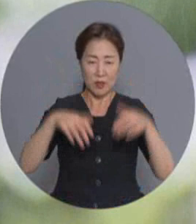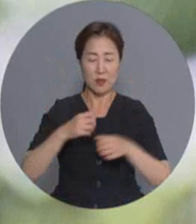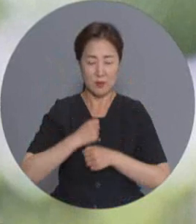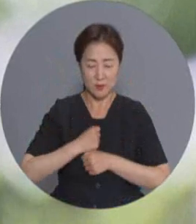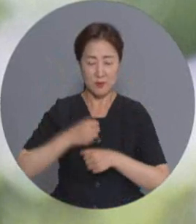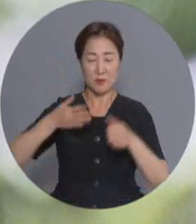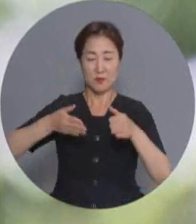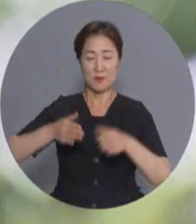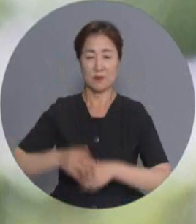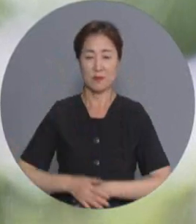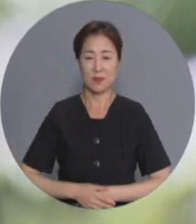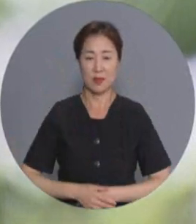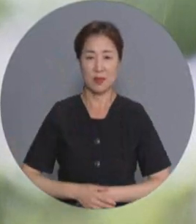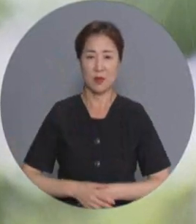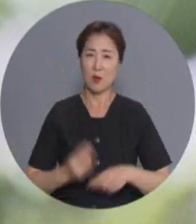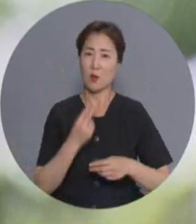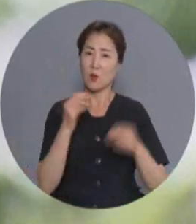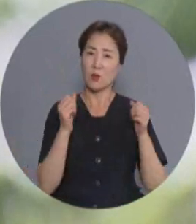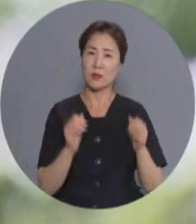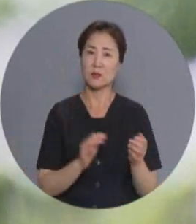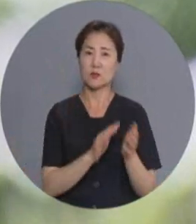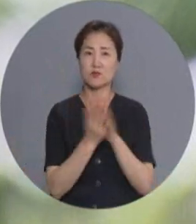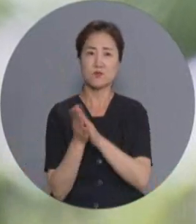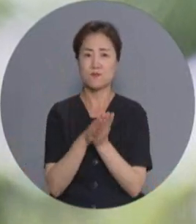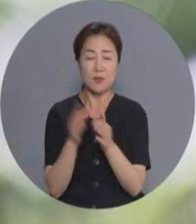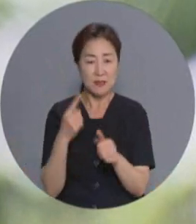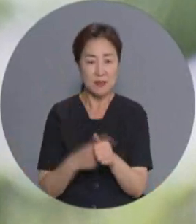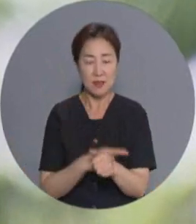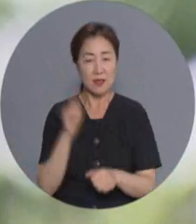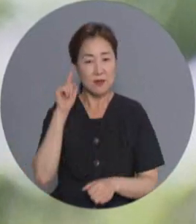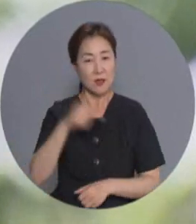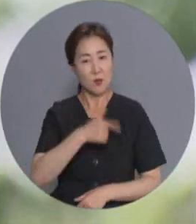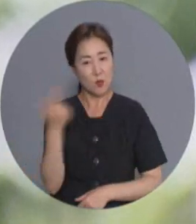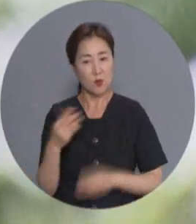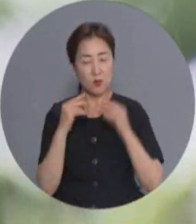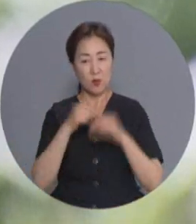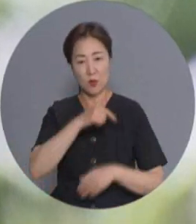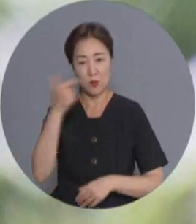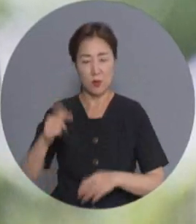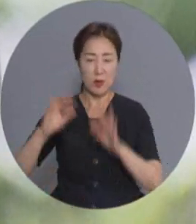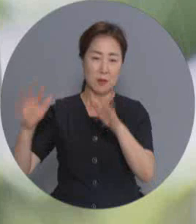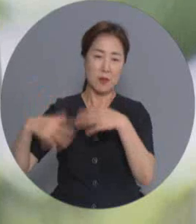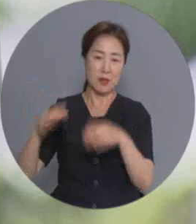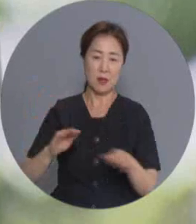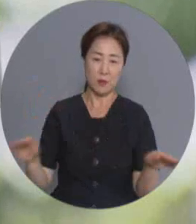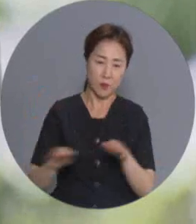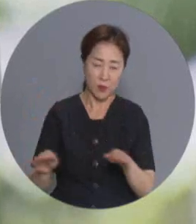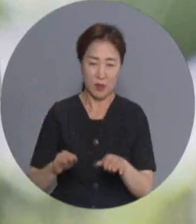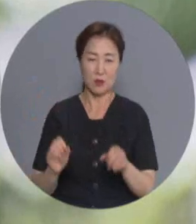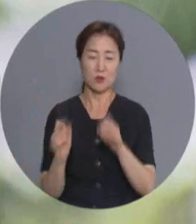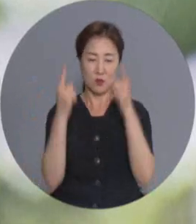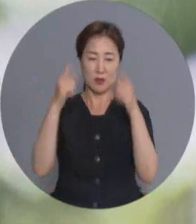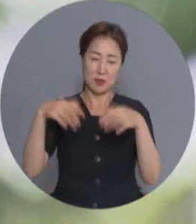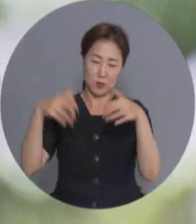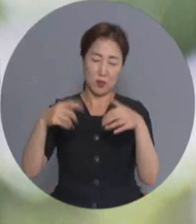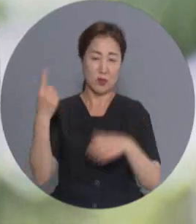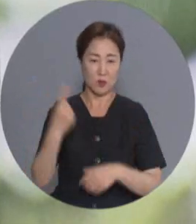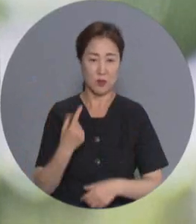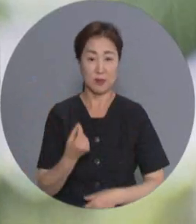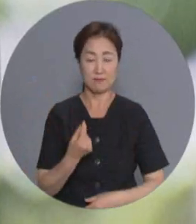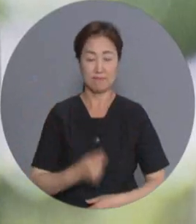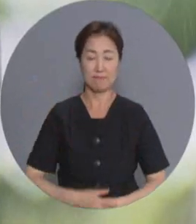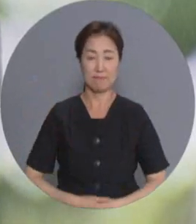주의하셔야겠습니다 대기 불안정으로 내일 오후와 토요일 오후 한때 돌풍과 천둥 번개를 동반한 강한 소나기가 지나겠는데요